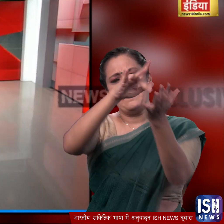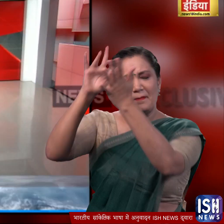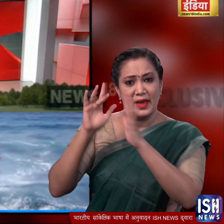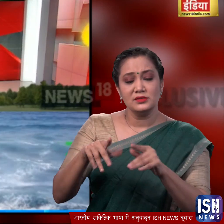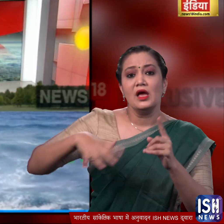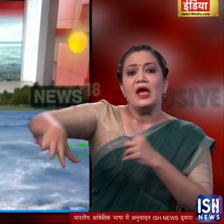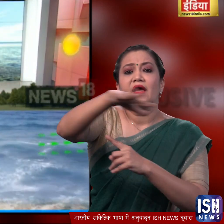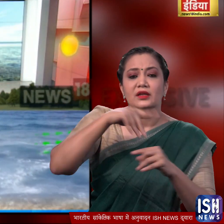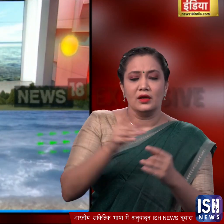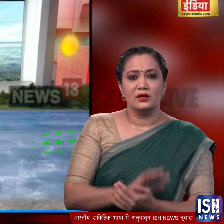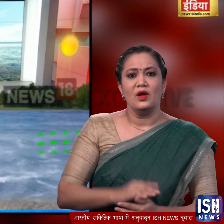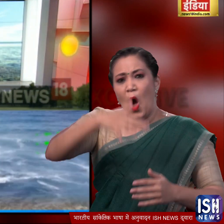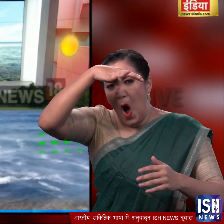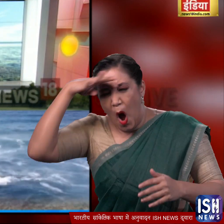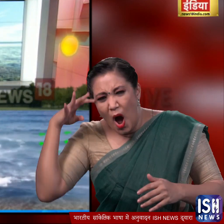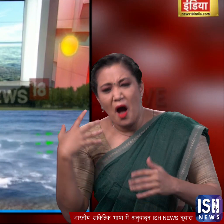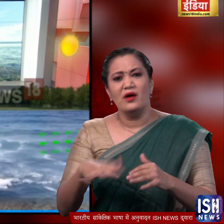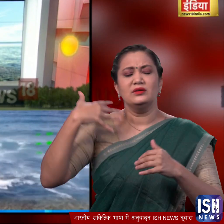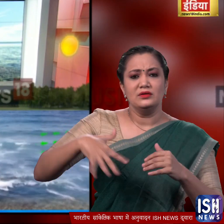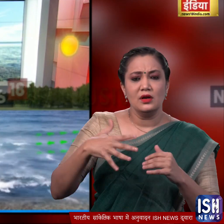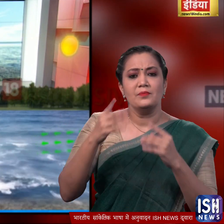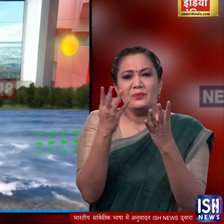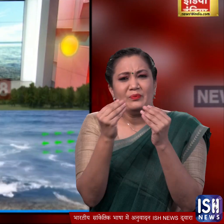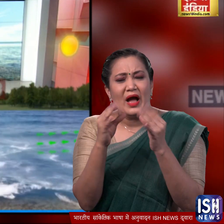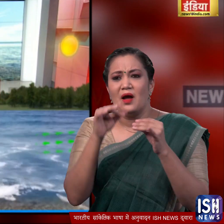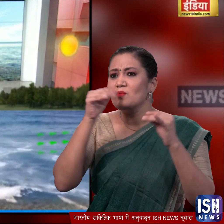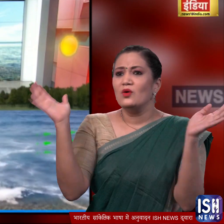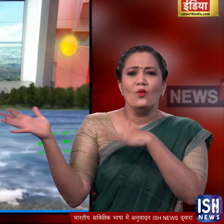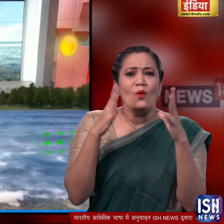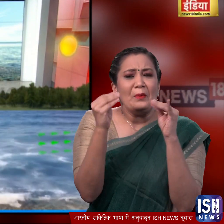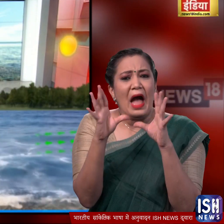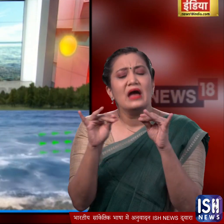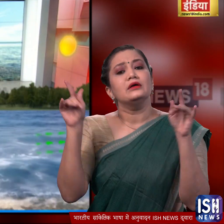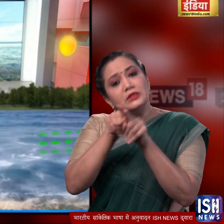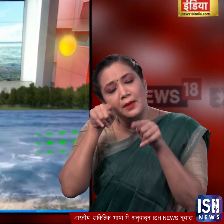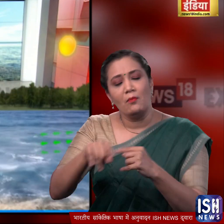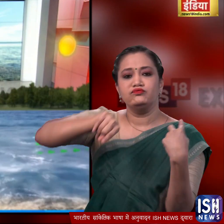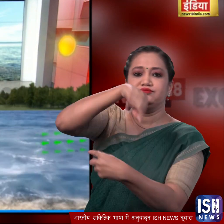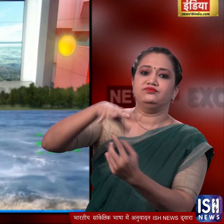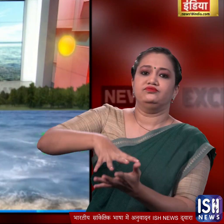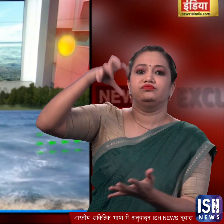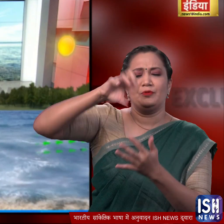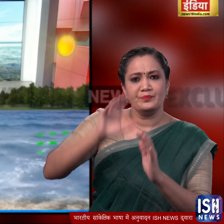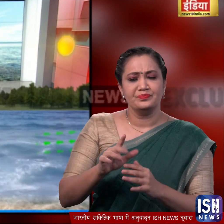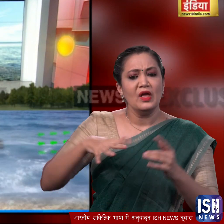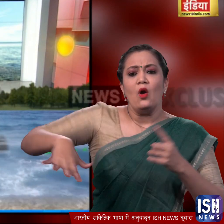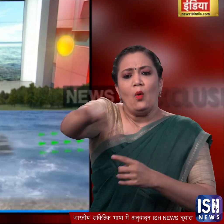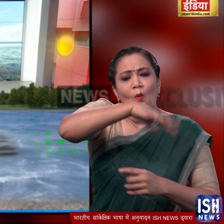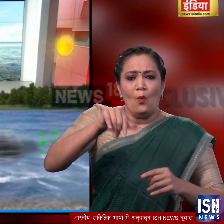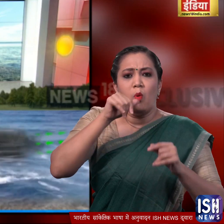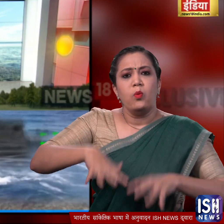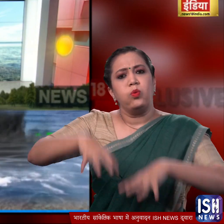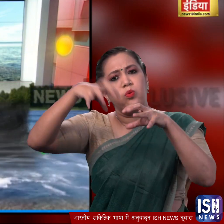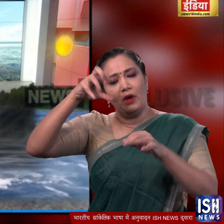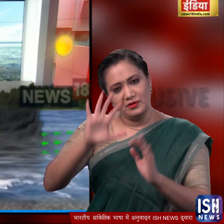जो उन इलाकों में बनते हैं जहां गर्मी और ह्यूमिडिटी यानी हवा में नमी ज्यादा हो। ये उठते भी खुले पानी के ऊपर